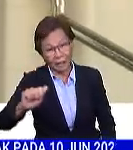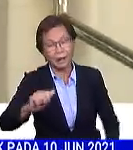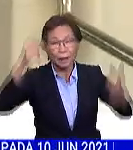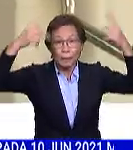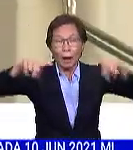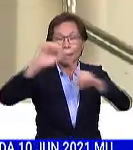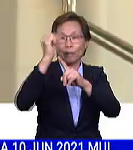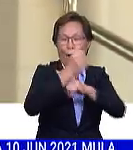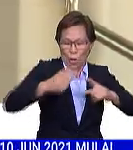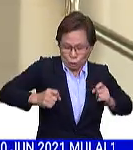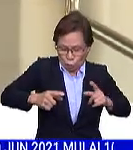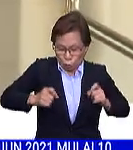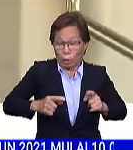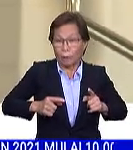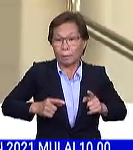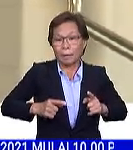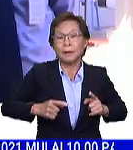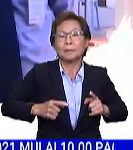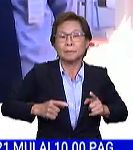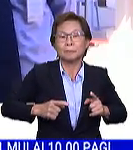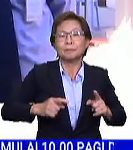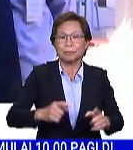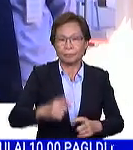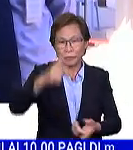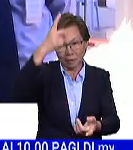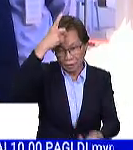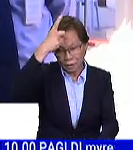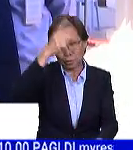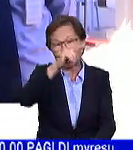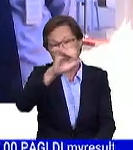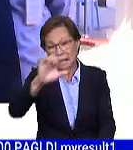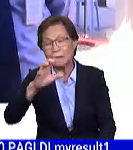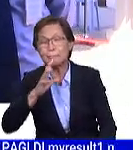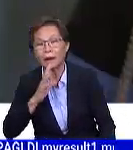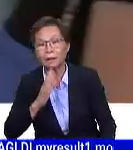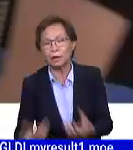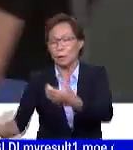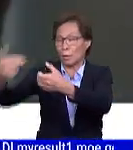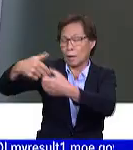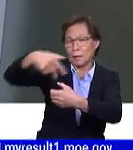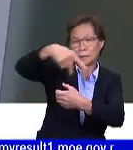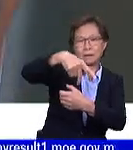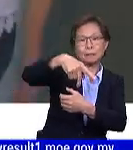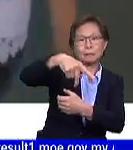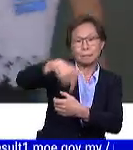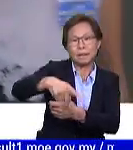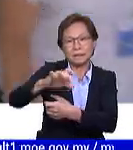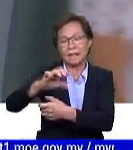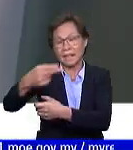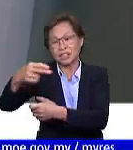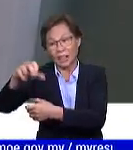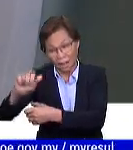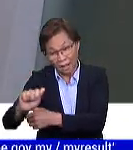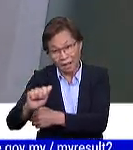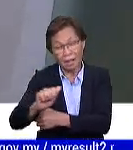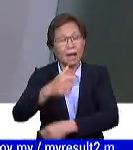Persatuan Hospital Bersalin China Perak, TPCMA, Datuk Li Hao Hian, penglibatan PCSH dalam program